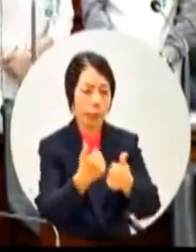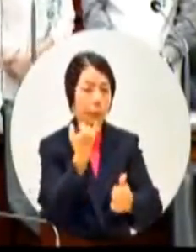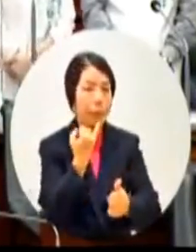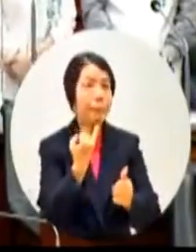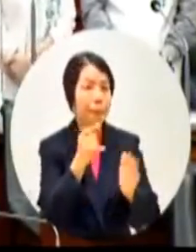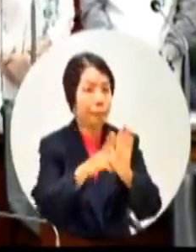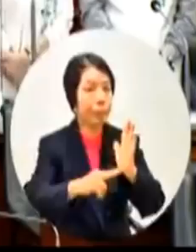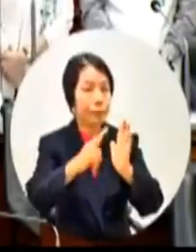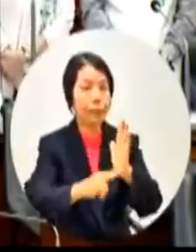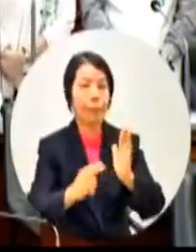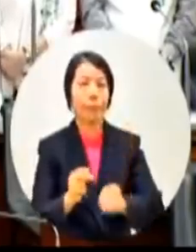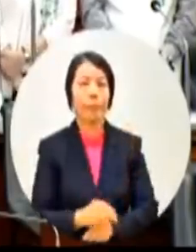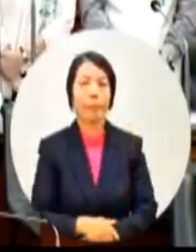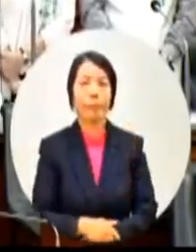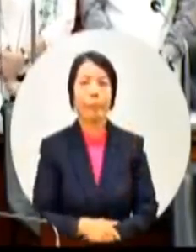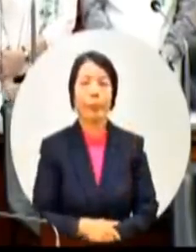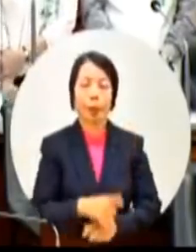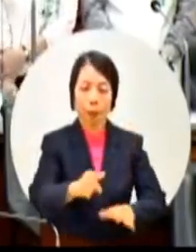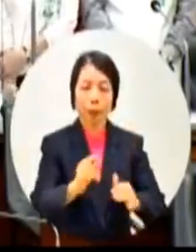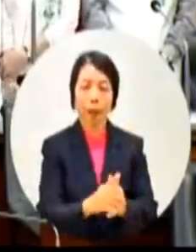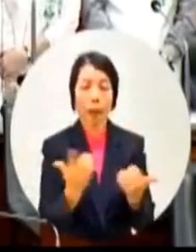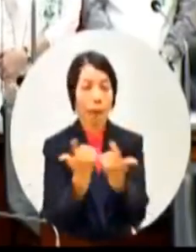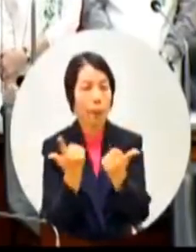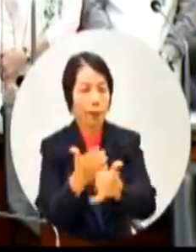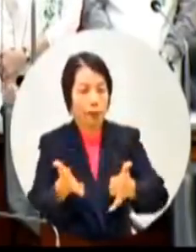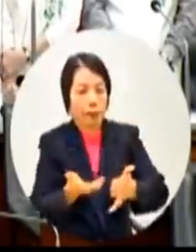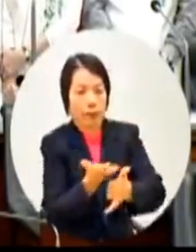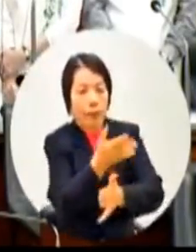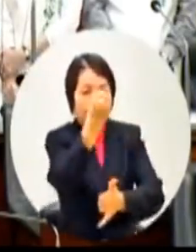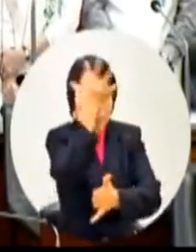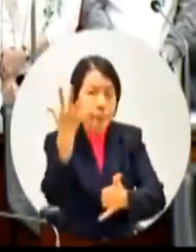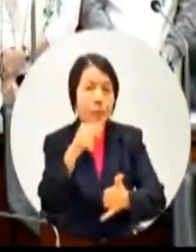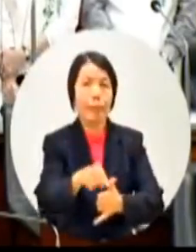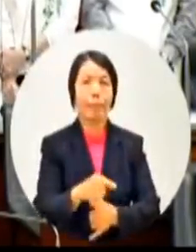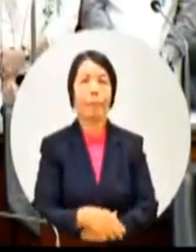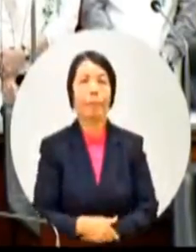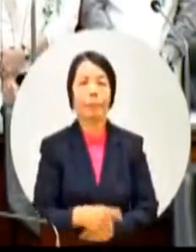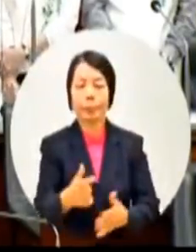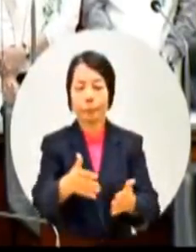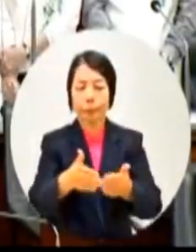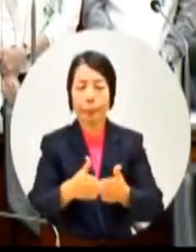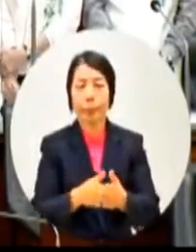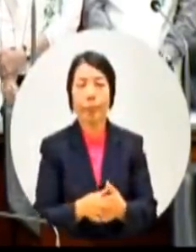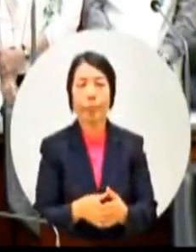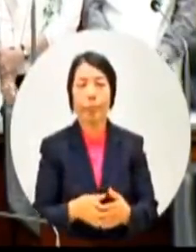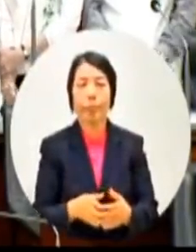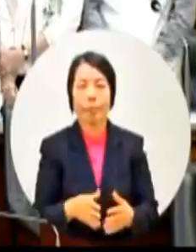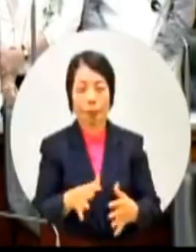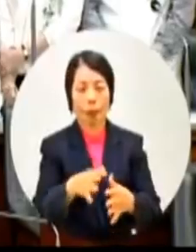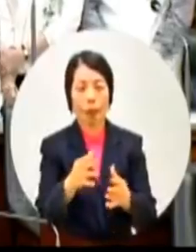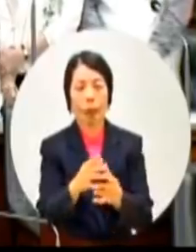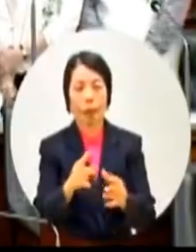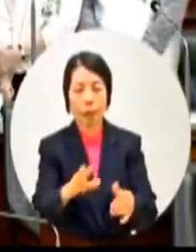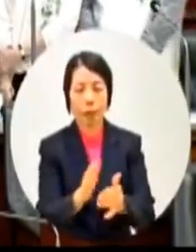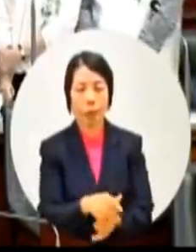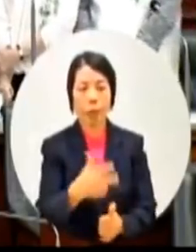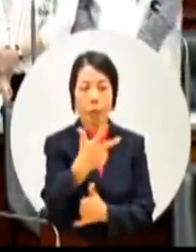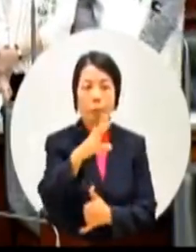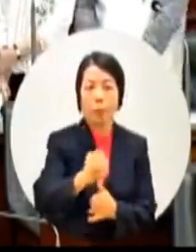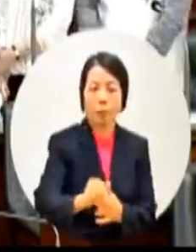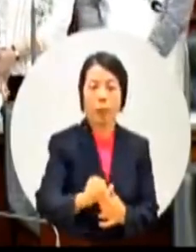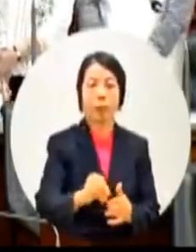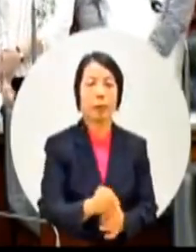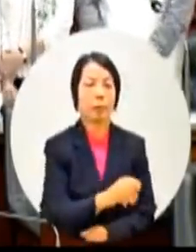漂青年吼，你甲邱俊宪议员吼，你选举的时阵吼，在空战，吼，伊讲七万，你讲三十至五十万 ，OK， 超额